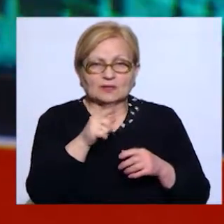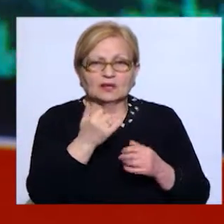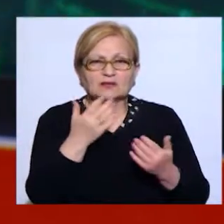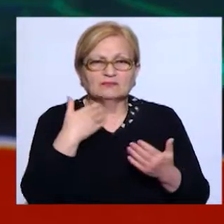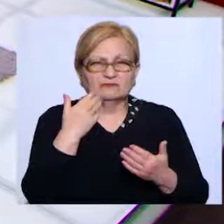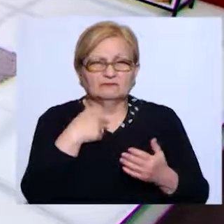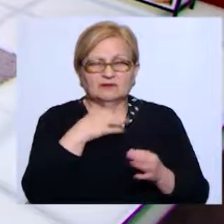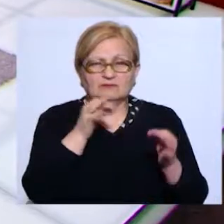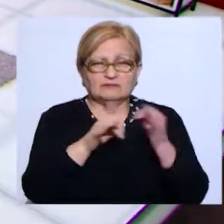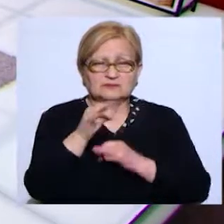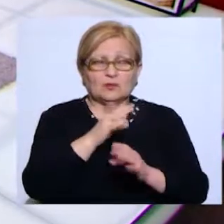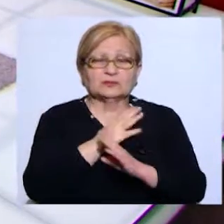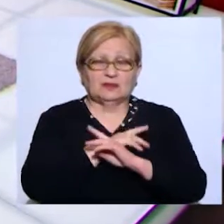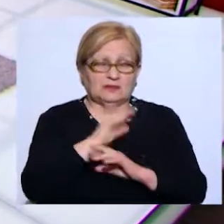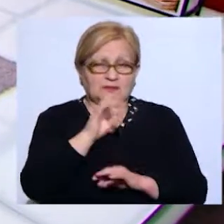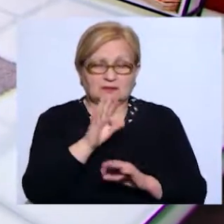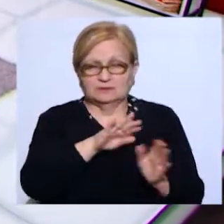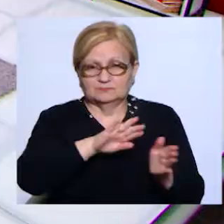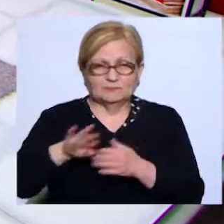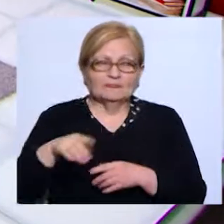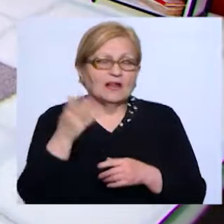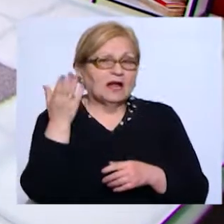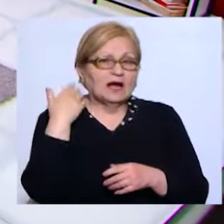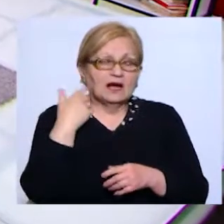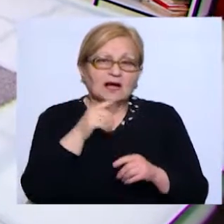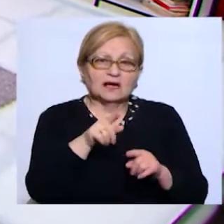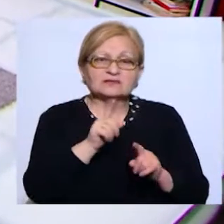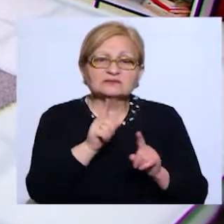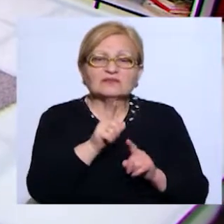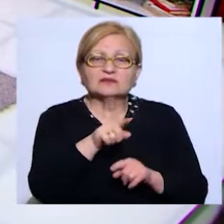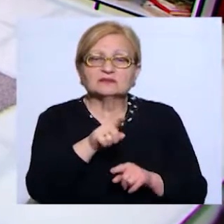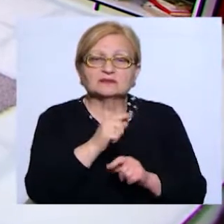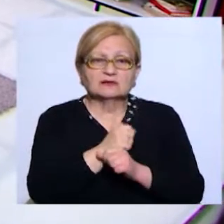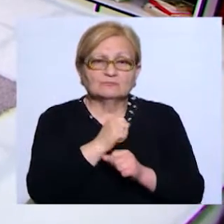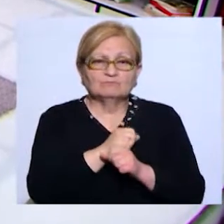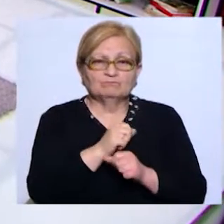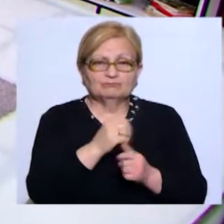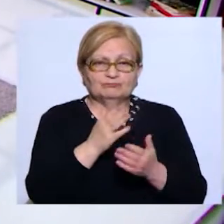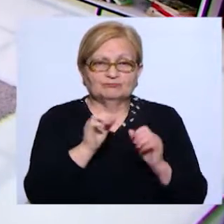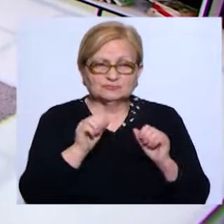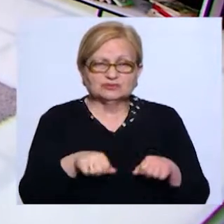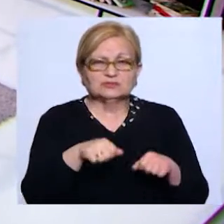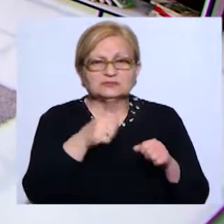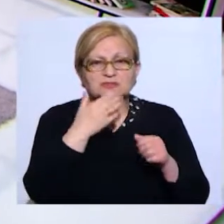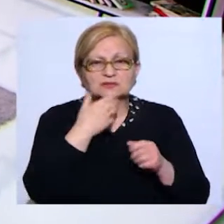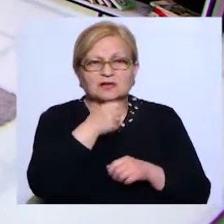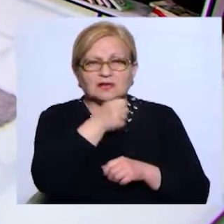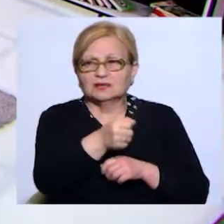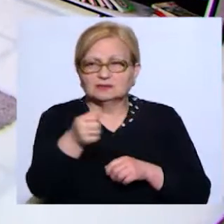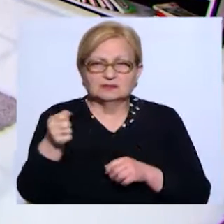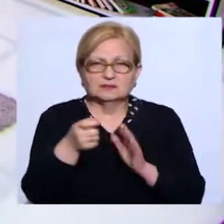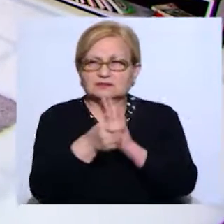ახლა ვისაუბროთ, აი ვთქვათ, პირველი, რაც გაგიკეთებიათ ხოლმე ამ ეტაპზე არის გამოკითხვა, გიწარმოებიათ, ხო? ანუ როგორ